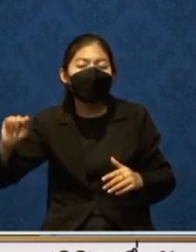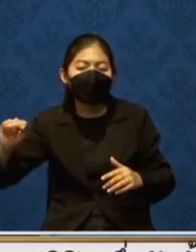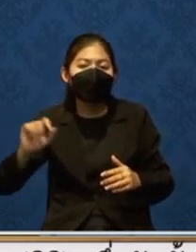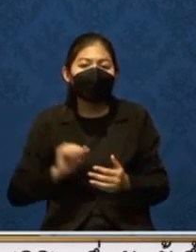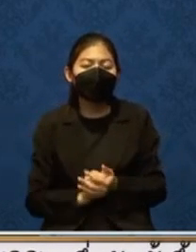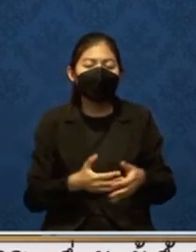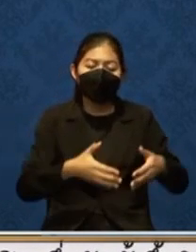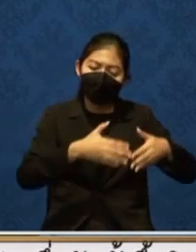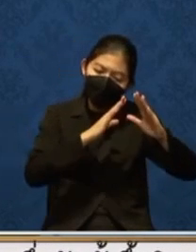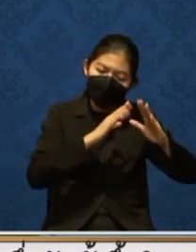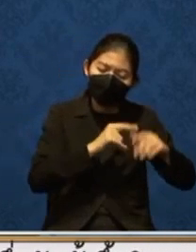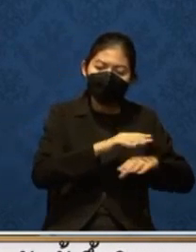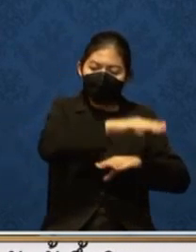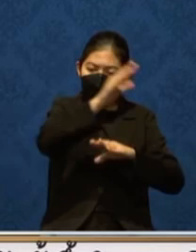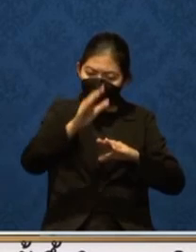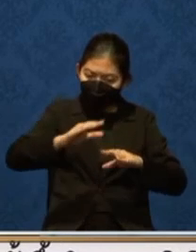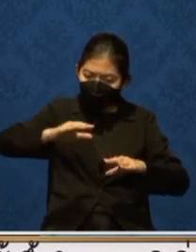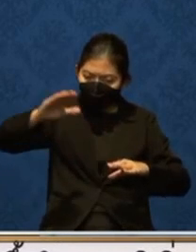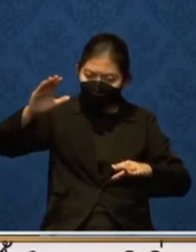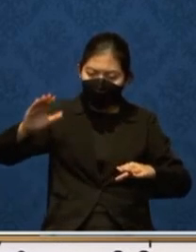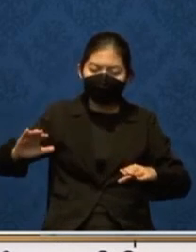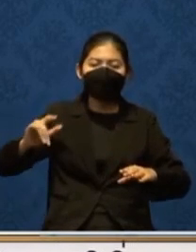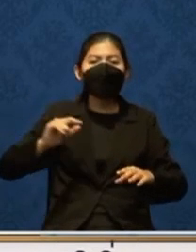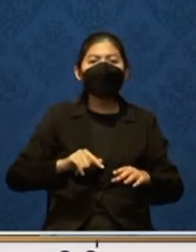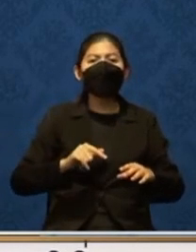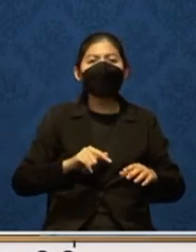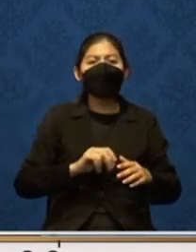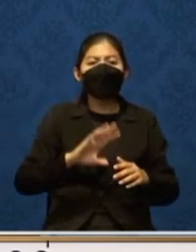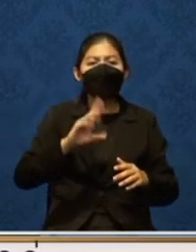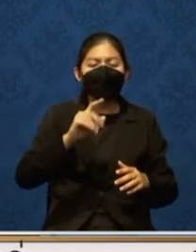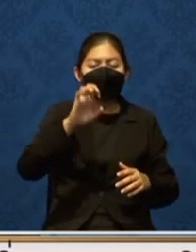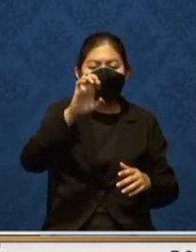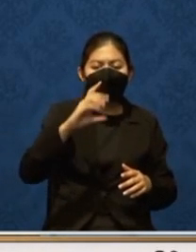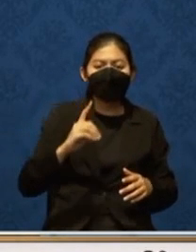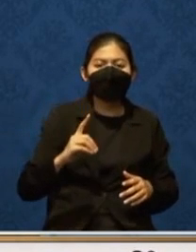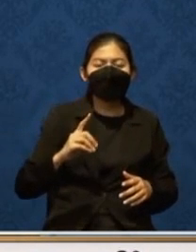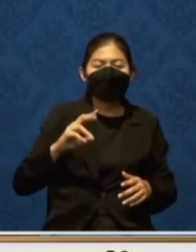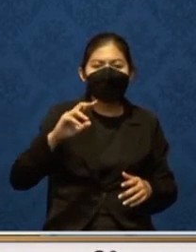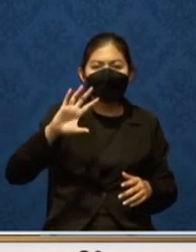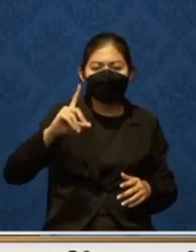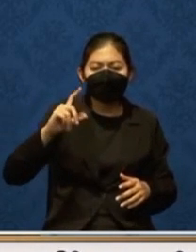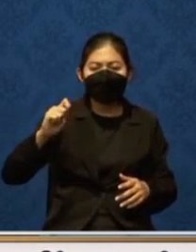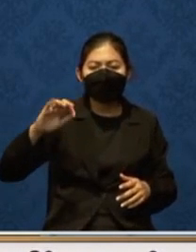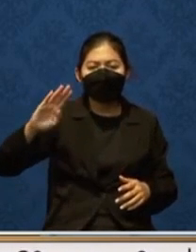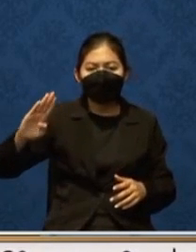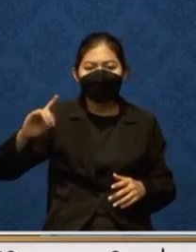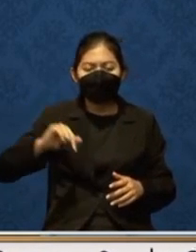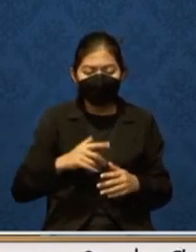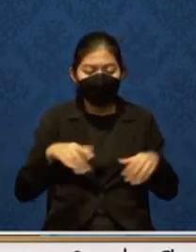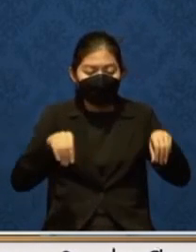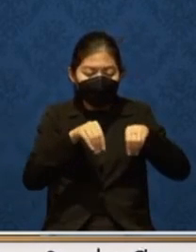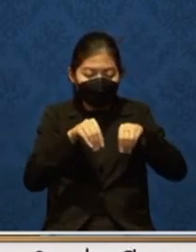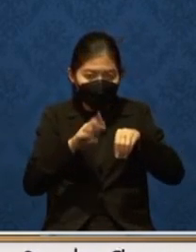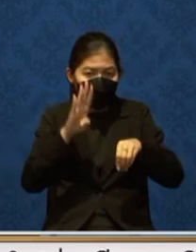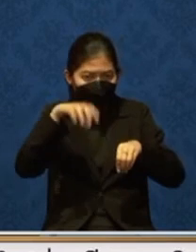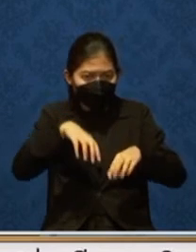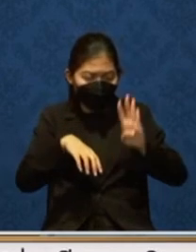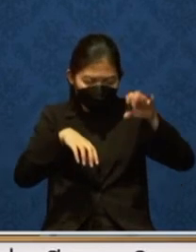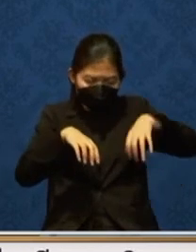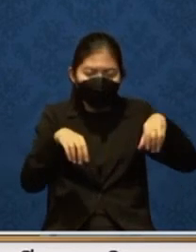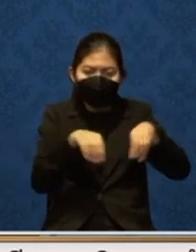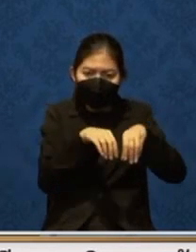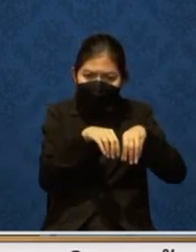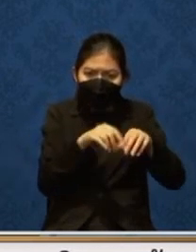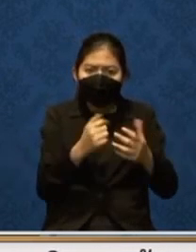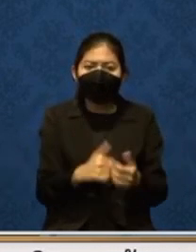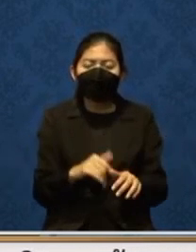ก็ตั้งอยในทดตงเขากระโง ที่เป็อนาจัก์ของชิดชอบเช่นเดยวกับห้หสจกัศ์บูริเจริญแนองครับถึงแม้ว่ต่อมาทแตก